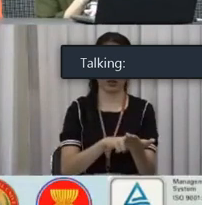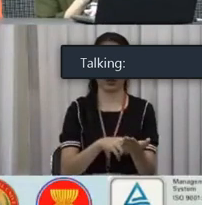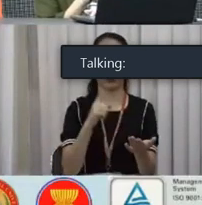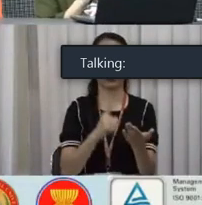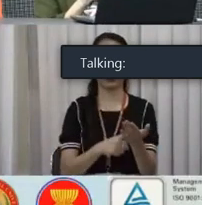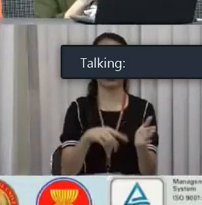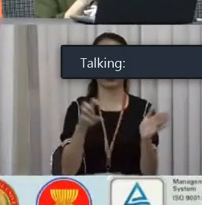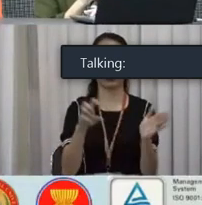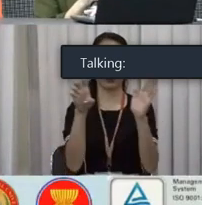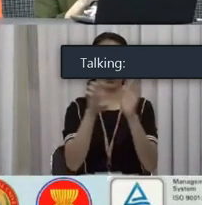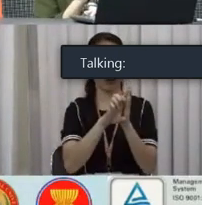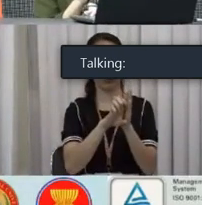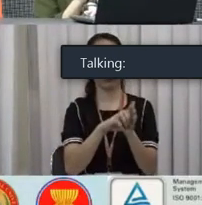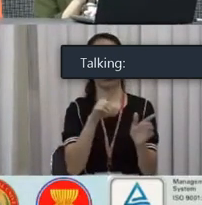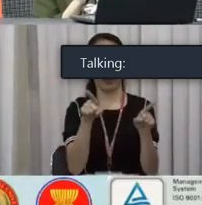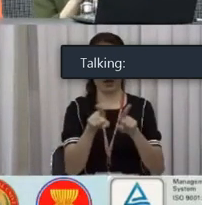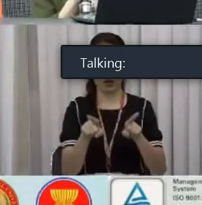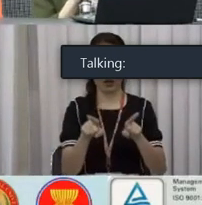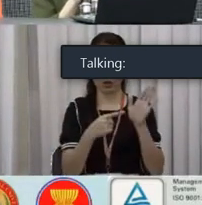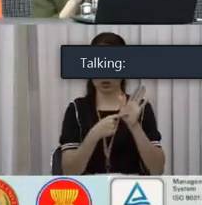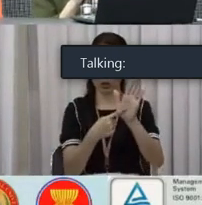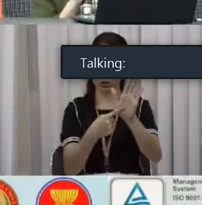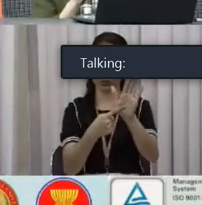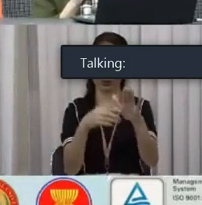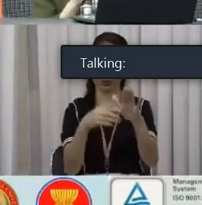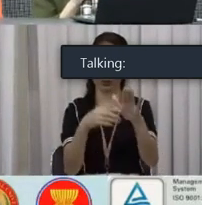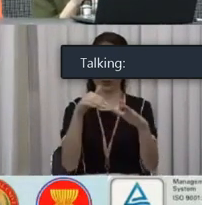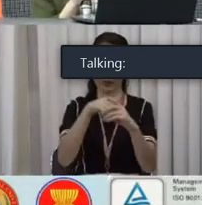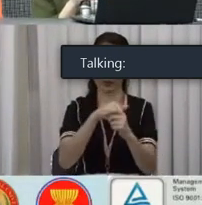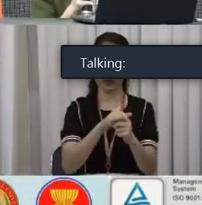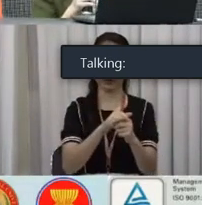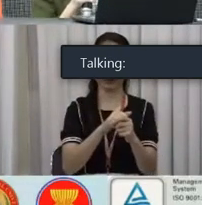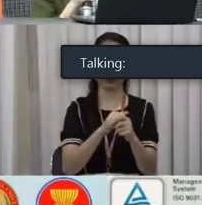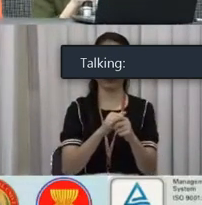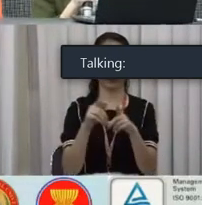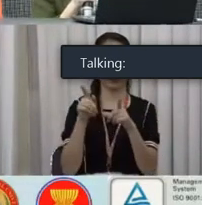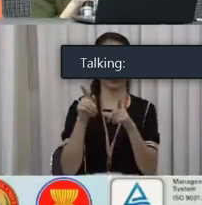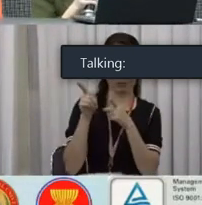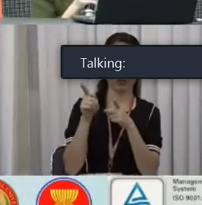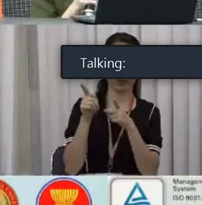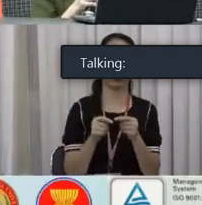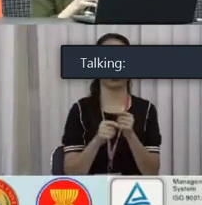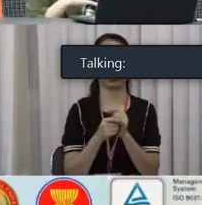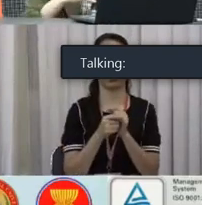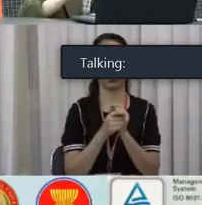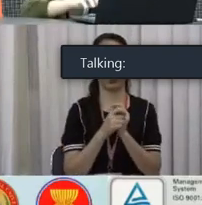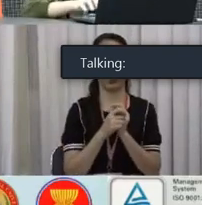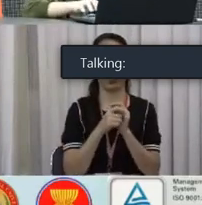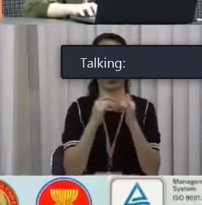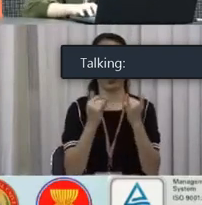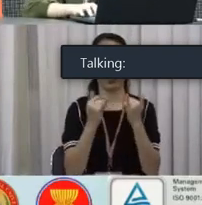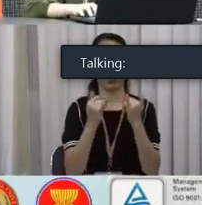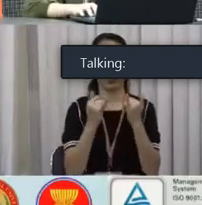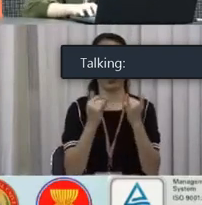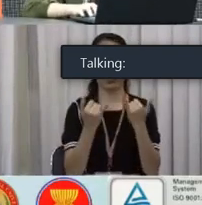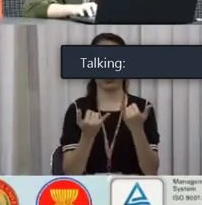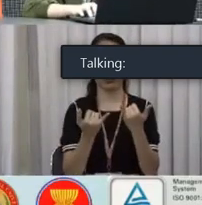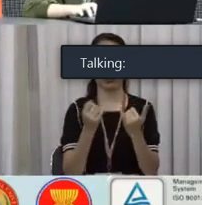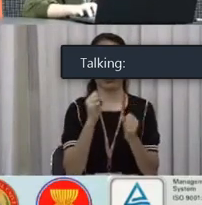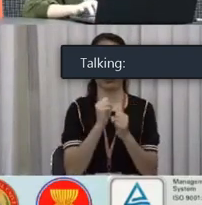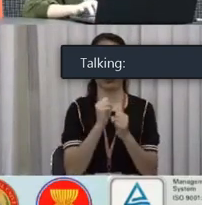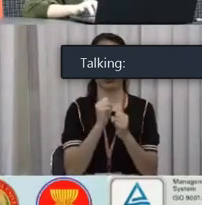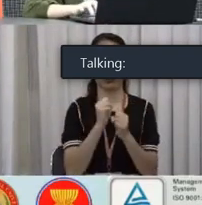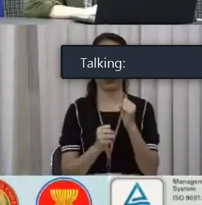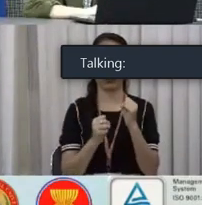this is an example as shown on the slide nga among ipang send sa among mga i-trace nga students nga graduates diri sa CTU.